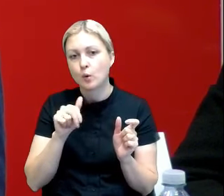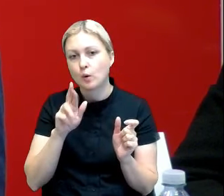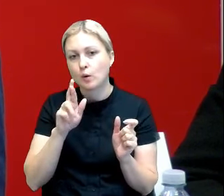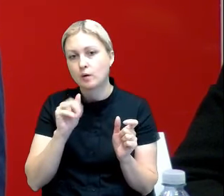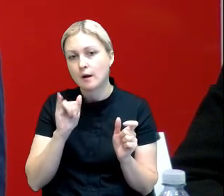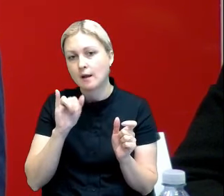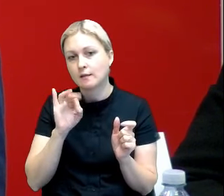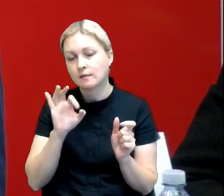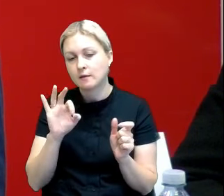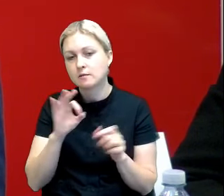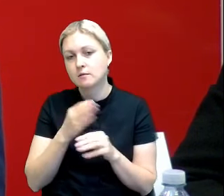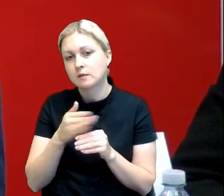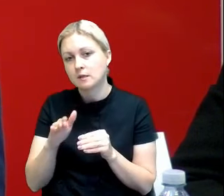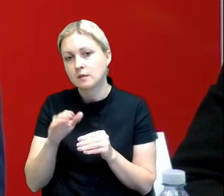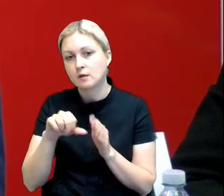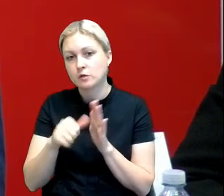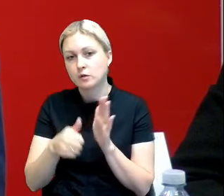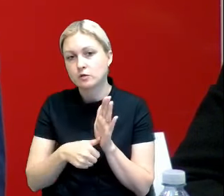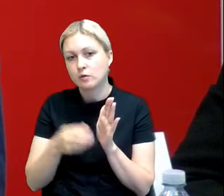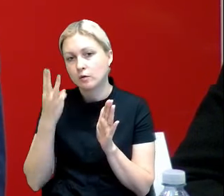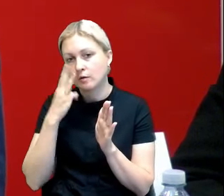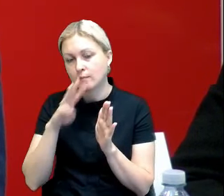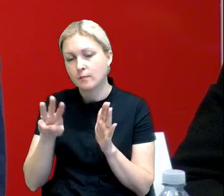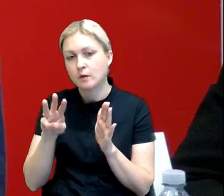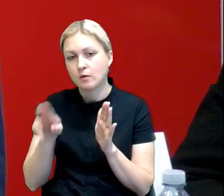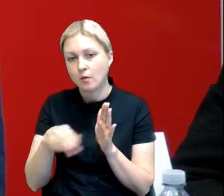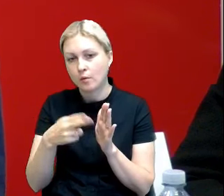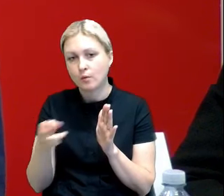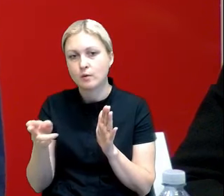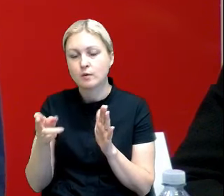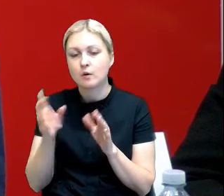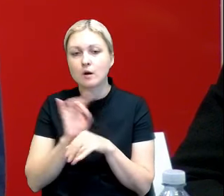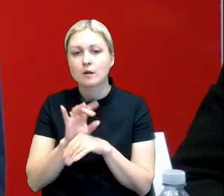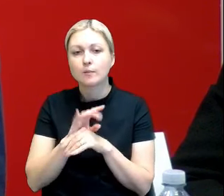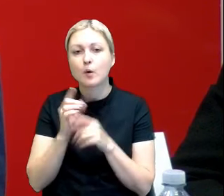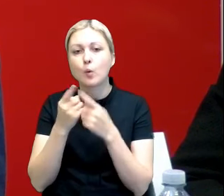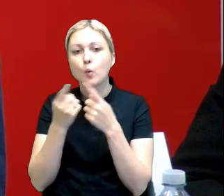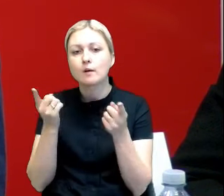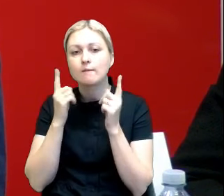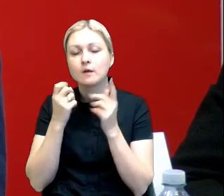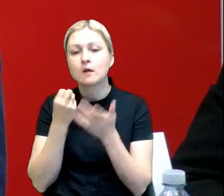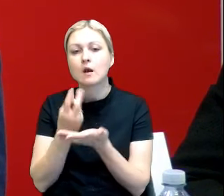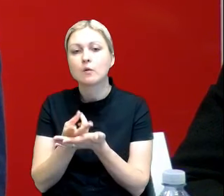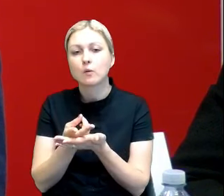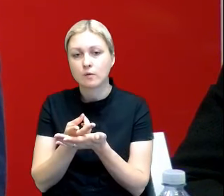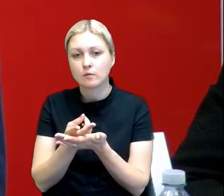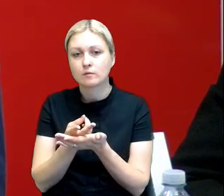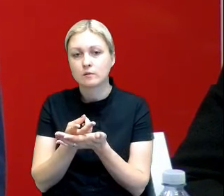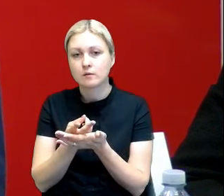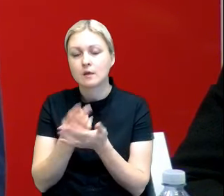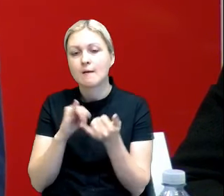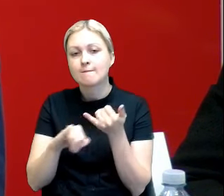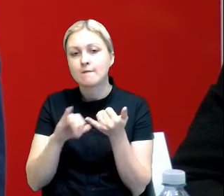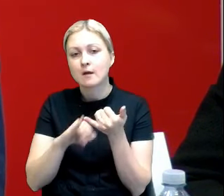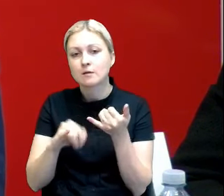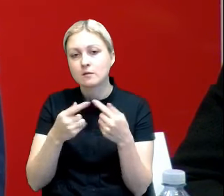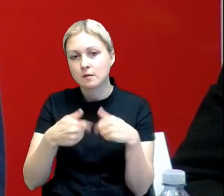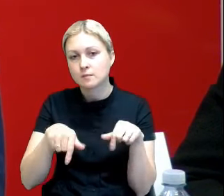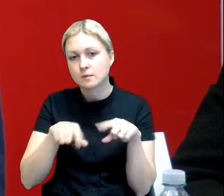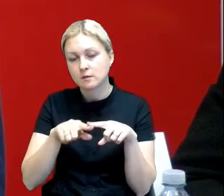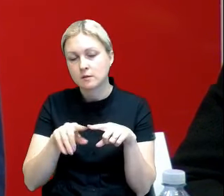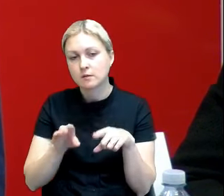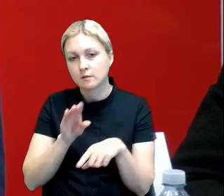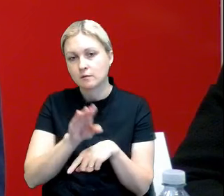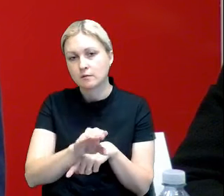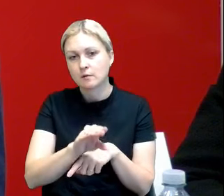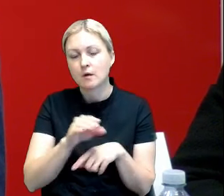16 milijonų eurų klaipėdos universitetinės ligoninės infekciniam skyriui tai tų